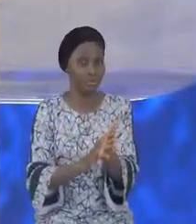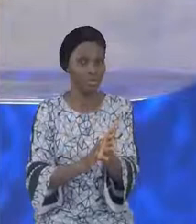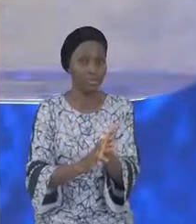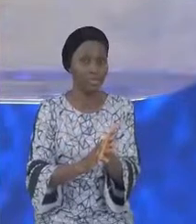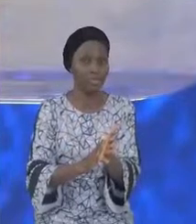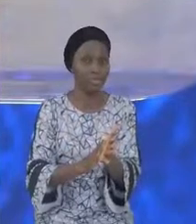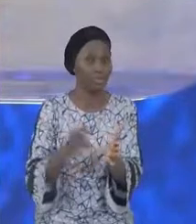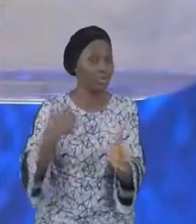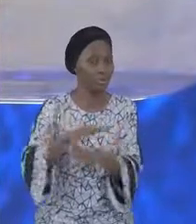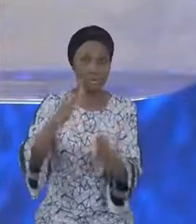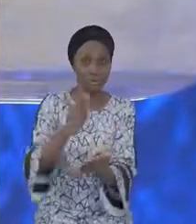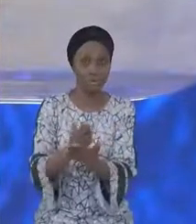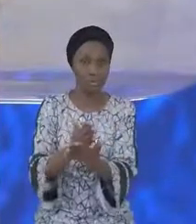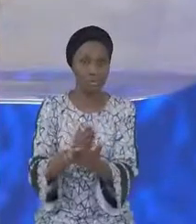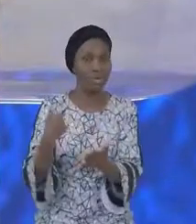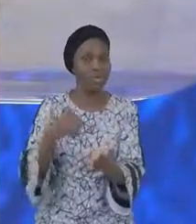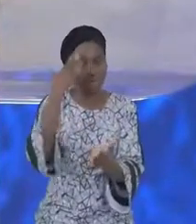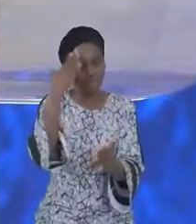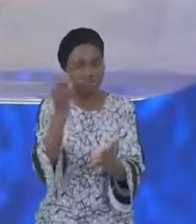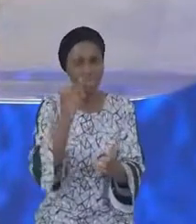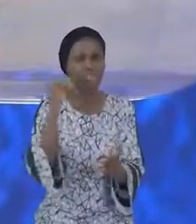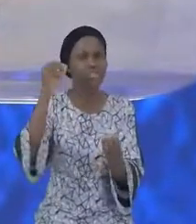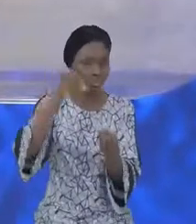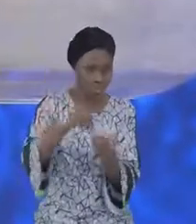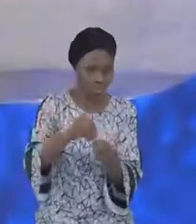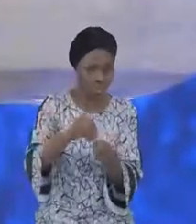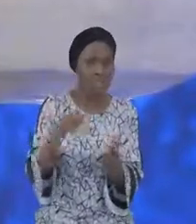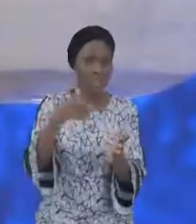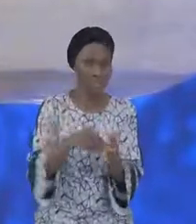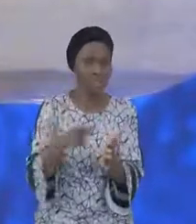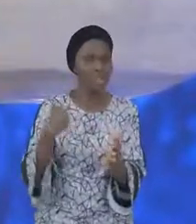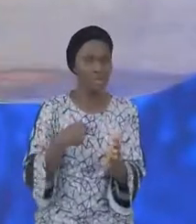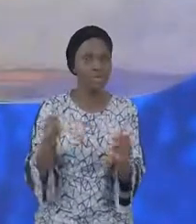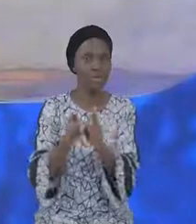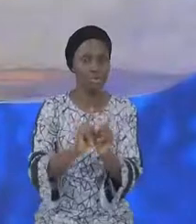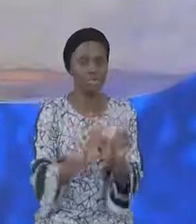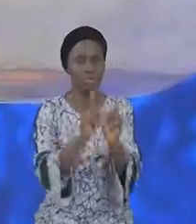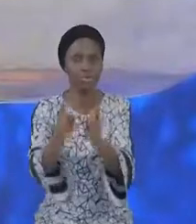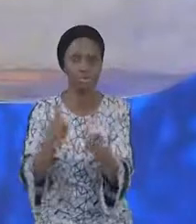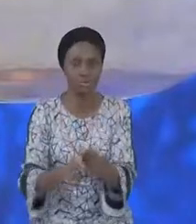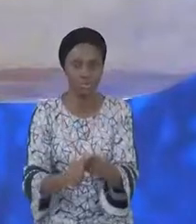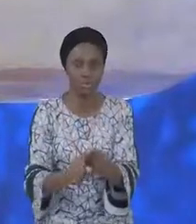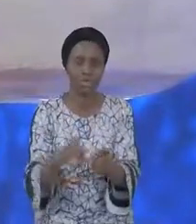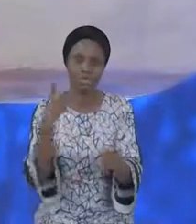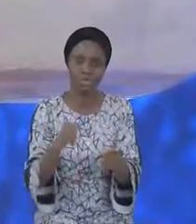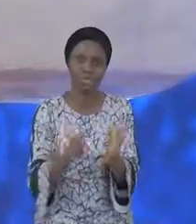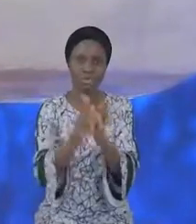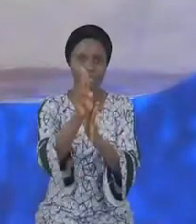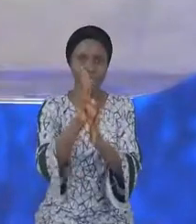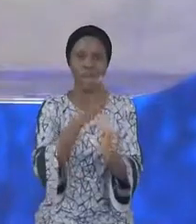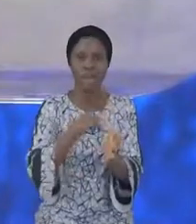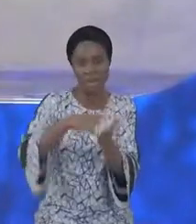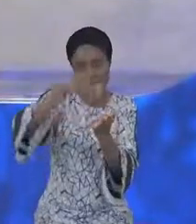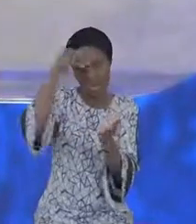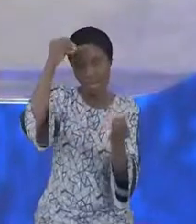secondaire, au collège, on ne s'arrête pas là-bas, on sait qu'il y a encore plus, on fait les études supérieures à l'université, mais on